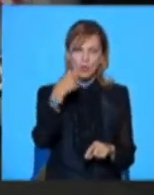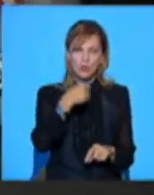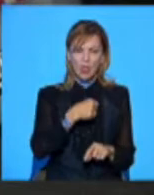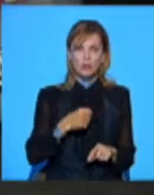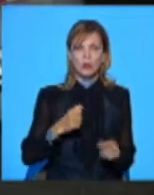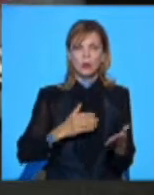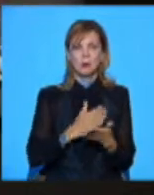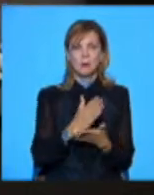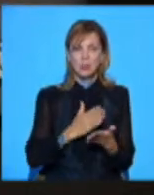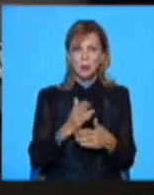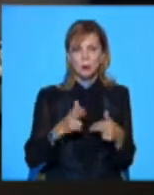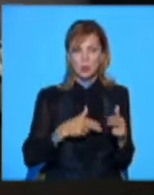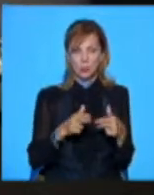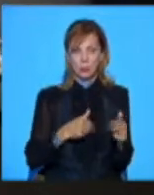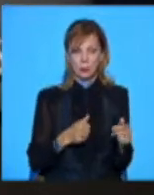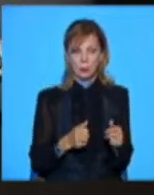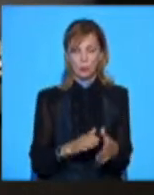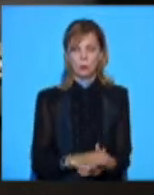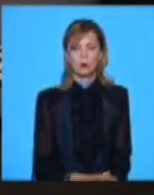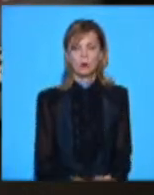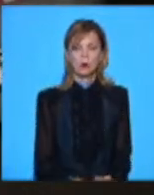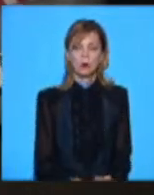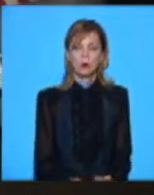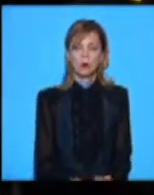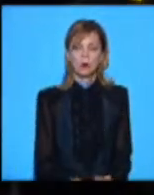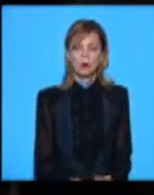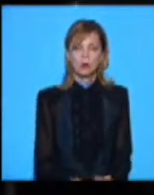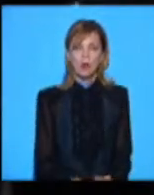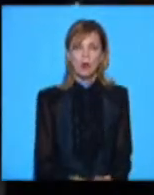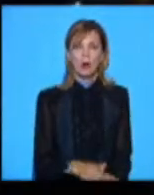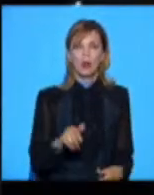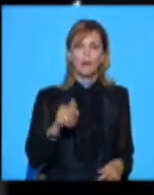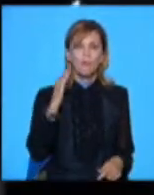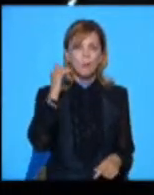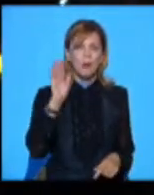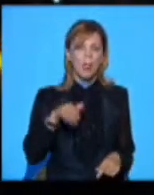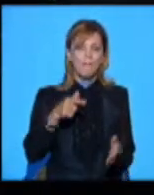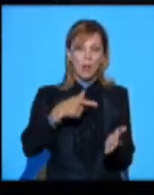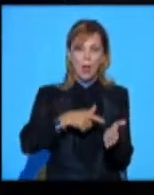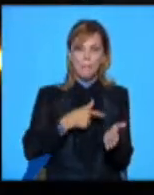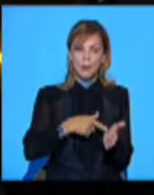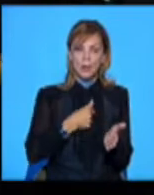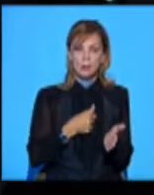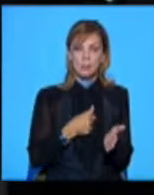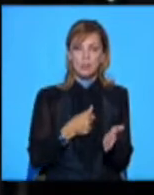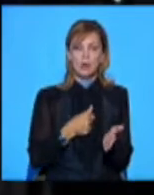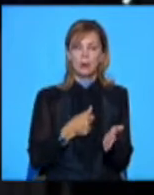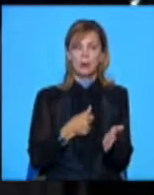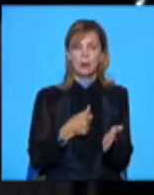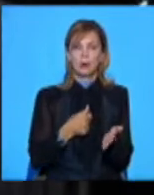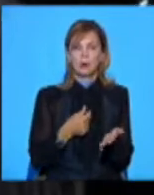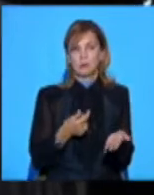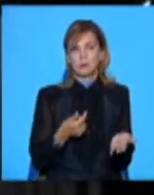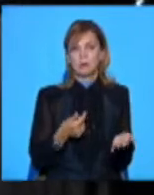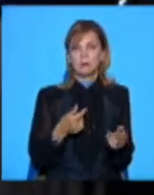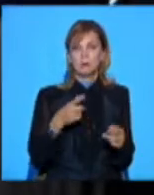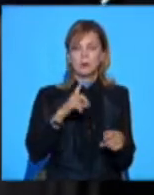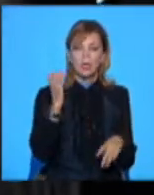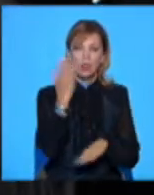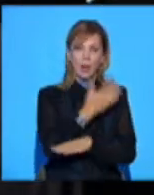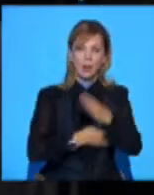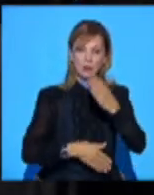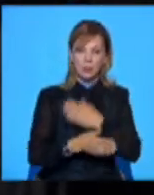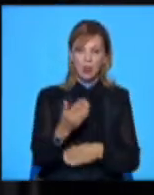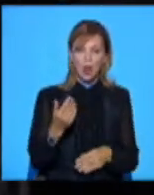reproșa toate neajunsurile lui. Avea pensie de caz, handicap ăsta